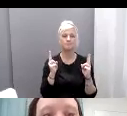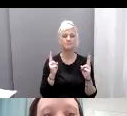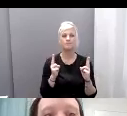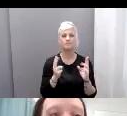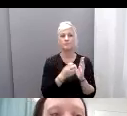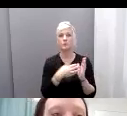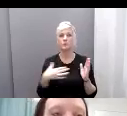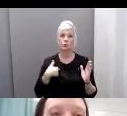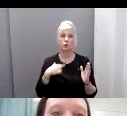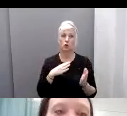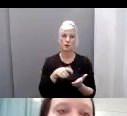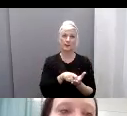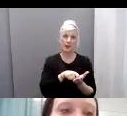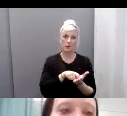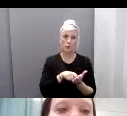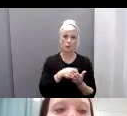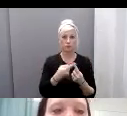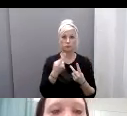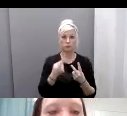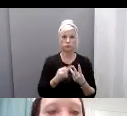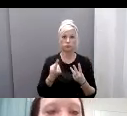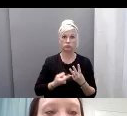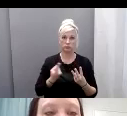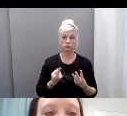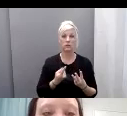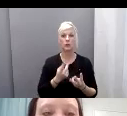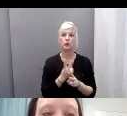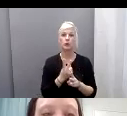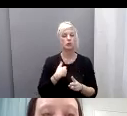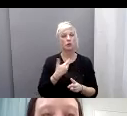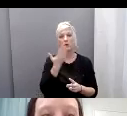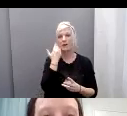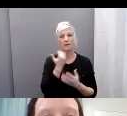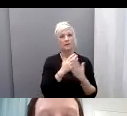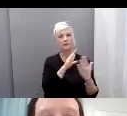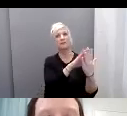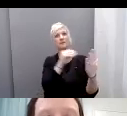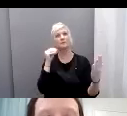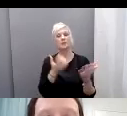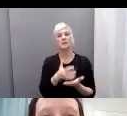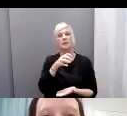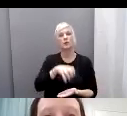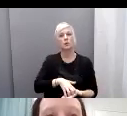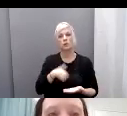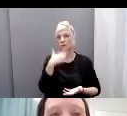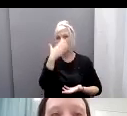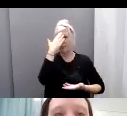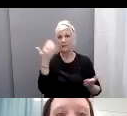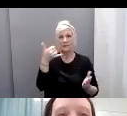Eftersom jag har de diagnoser jag har så kan jag inte läsa situationer och därmed